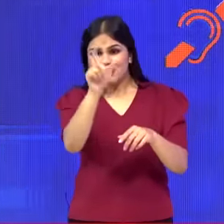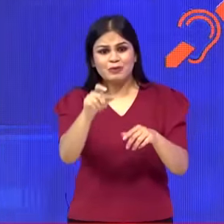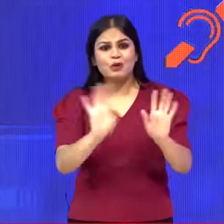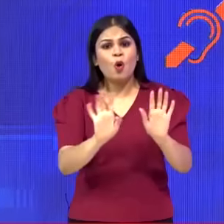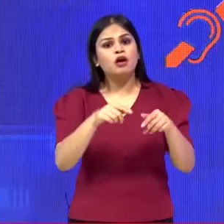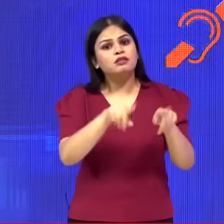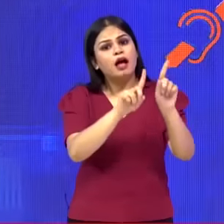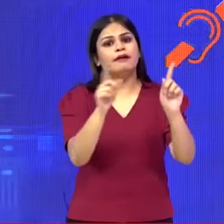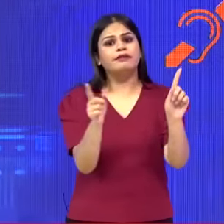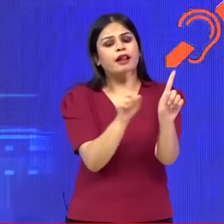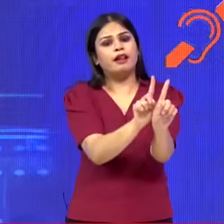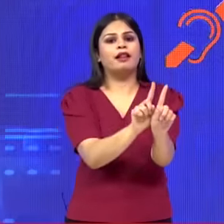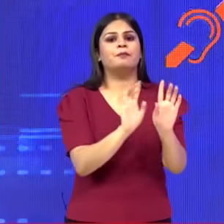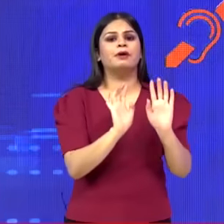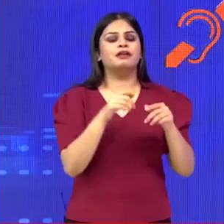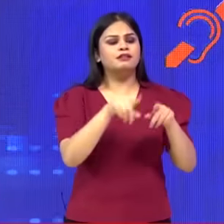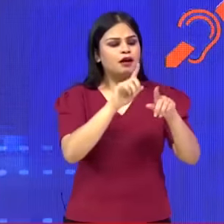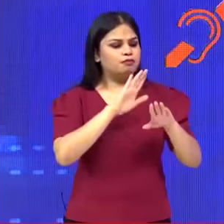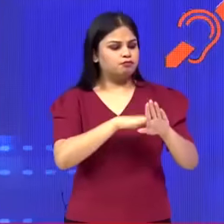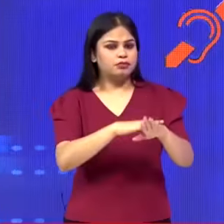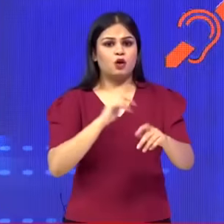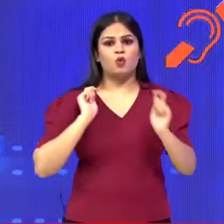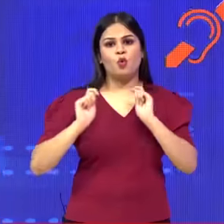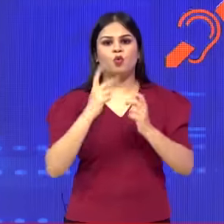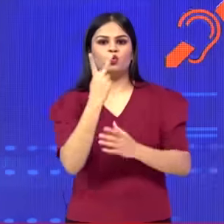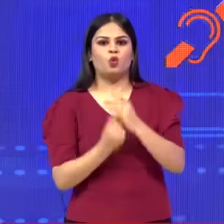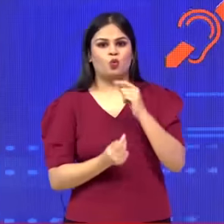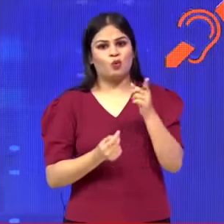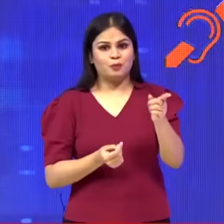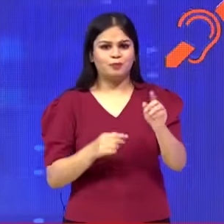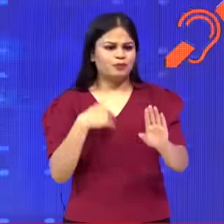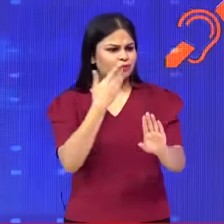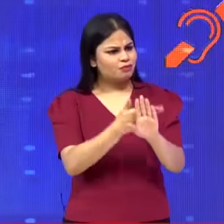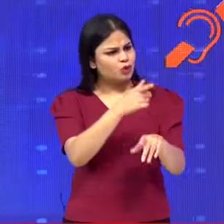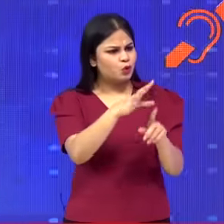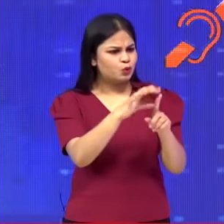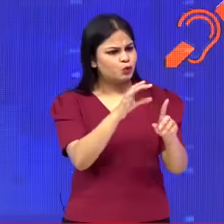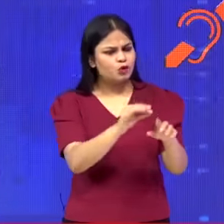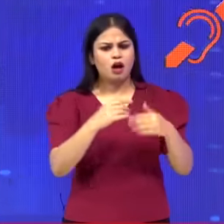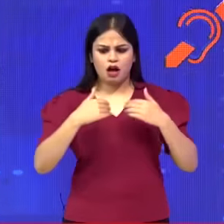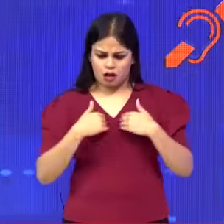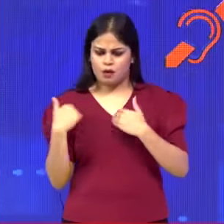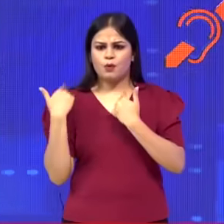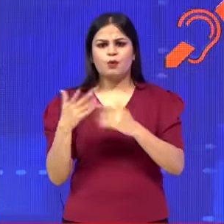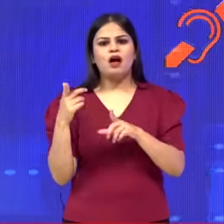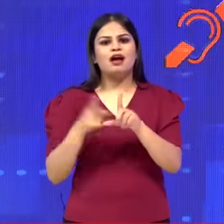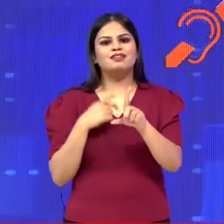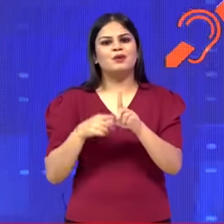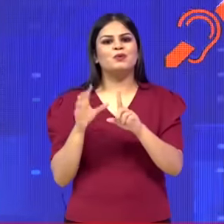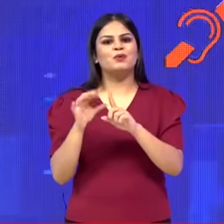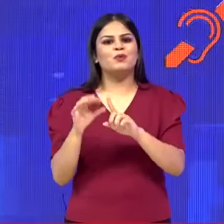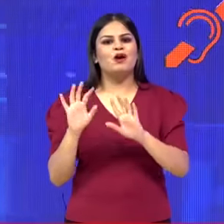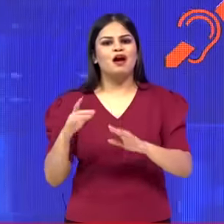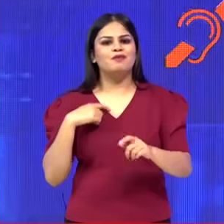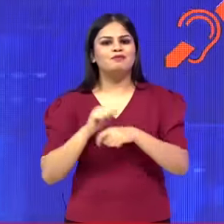है और बहुत सालों का एक्सपीरियंस है, तो वो खुद डायरेक्टर भी एक हेल्थी डिस्कशन के